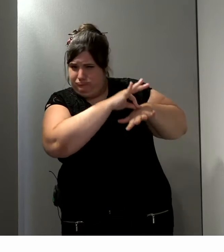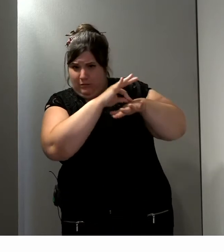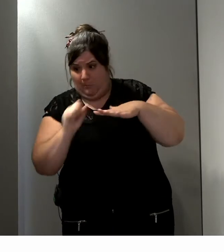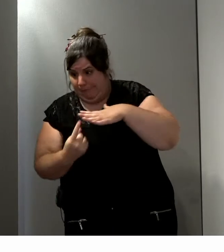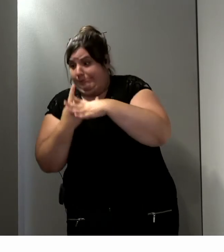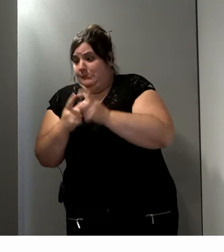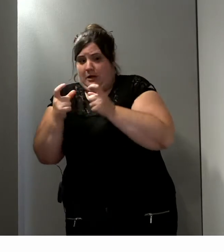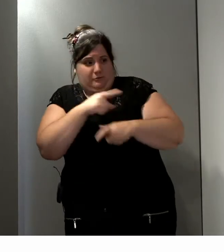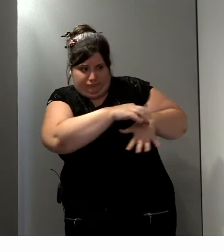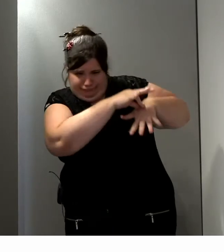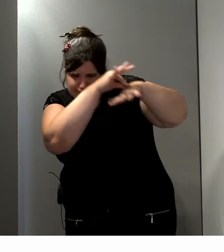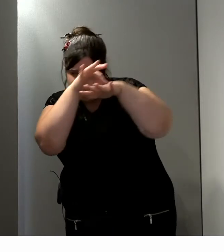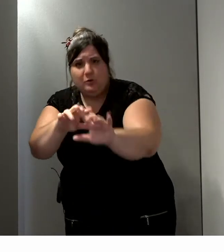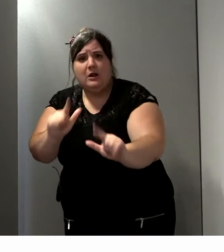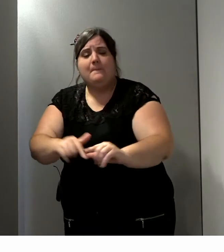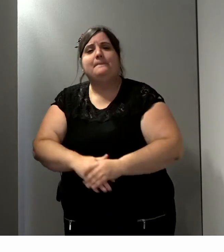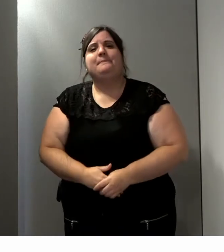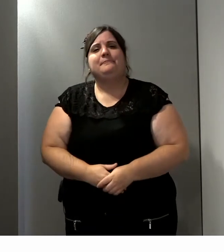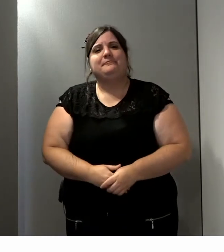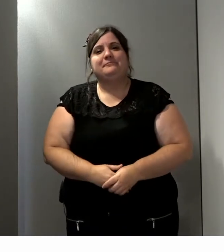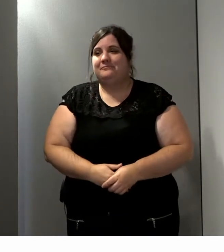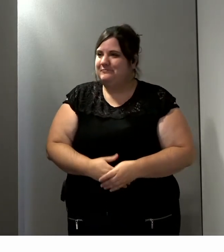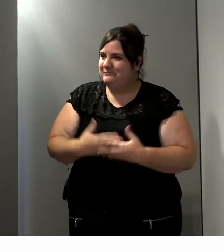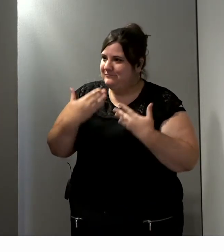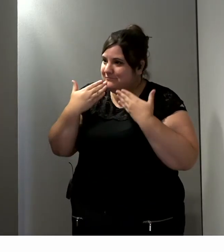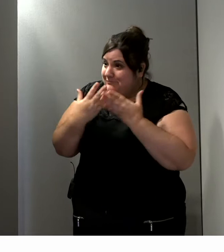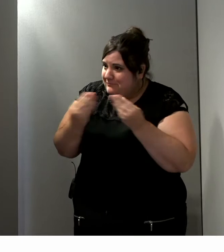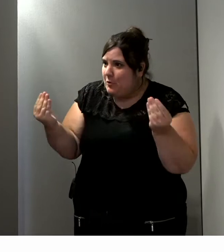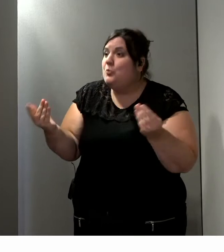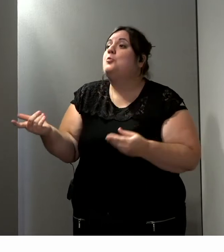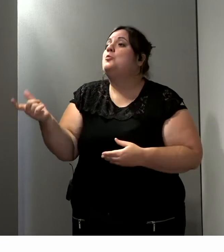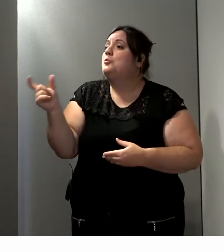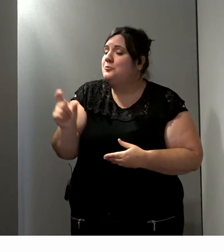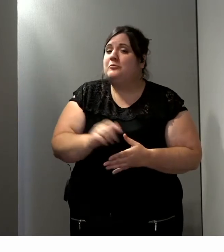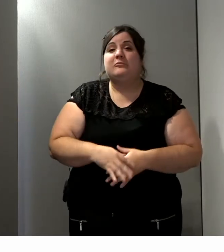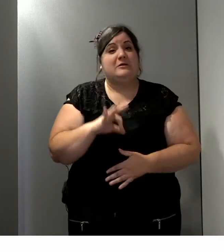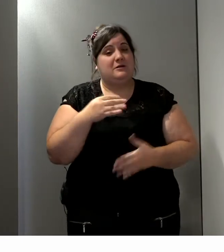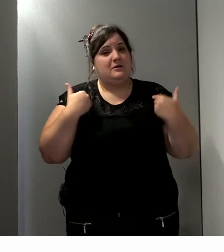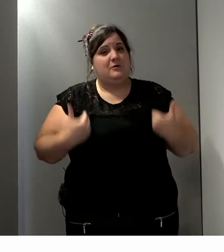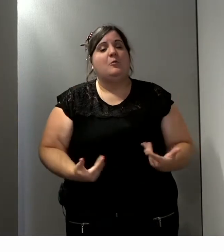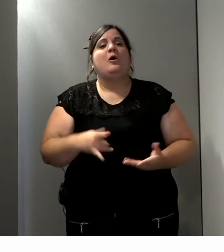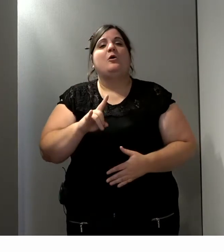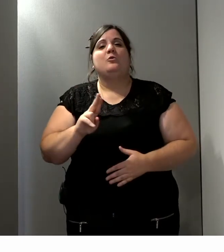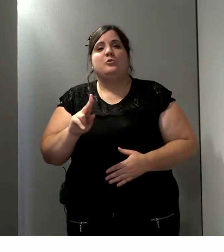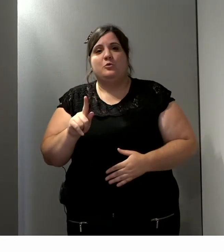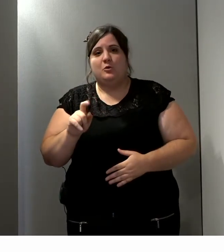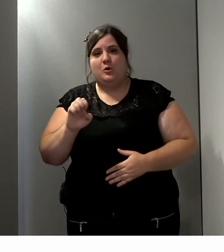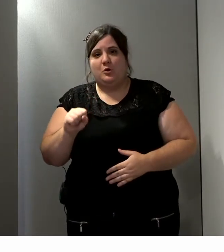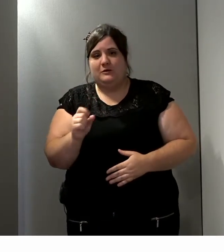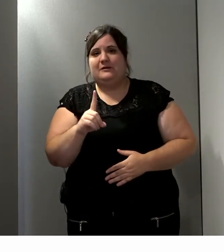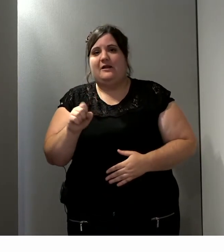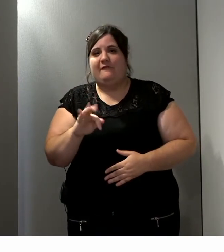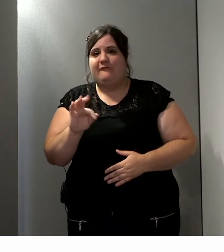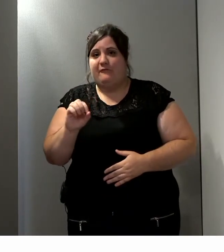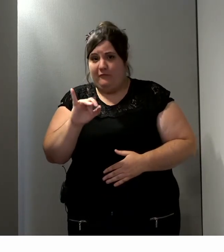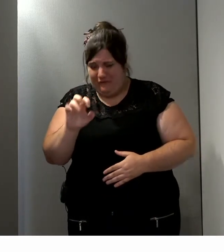pour finaliser ce tour de table, Monsieur Defoy. Bonjour, Hugues Defoy, je suis directeur de la mobilisation du